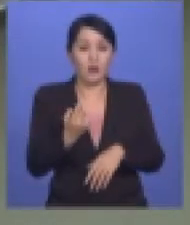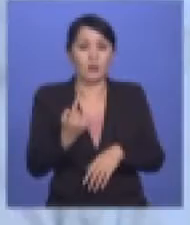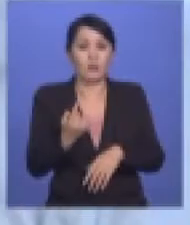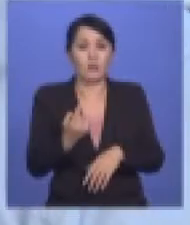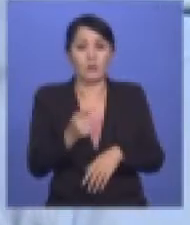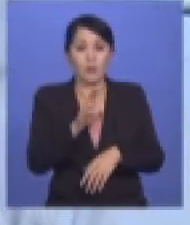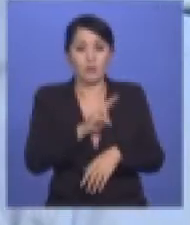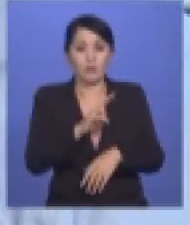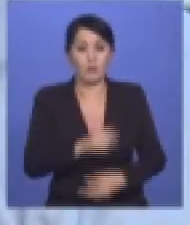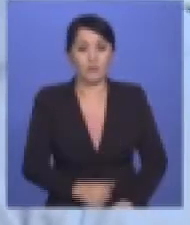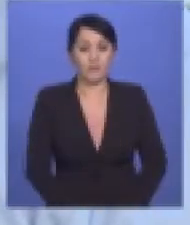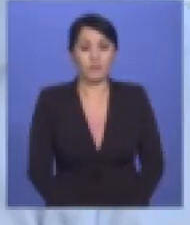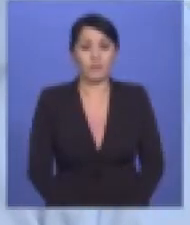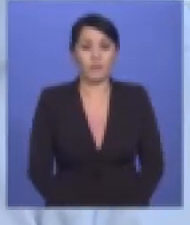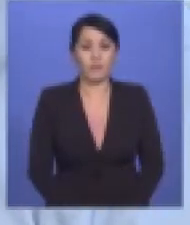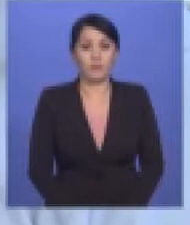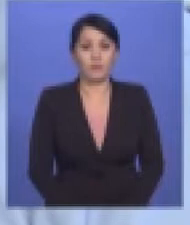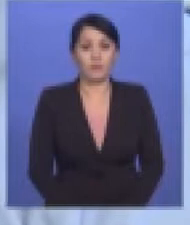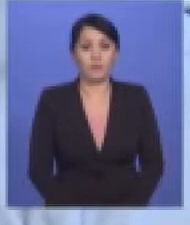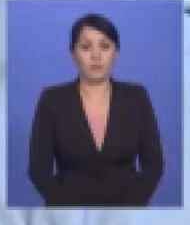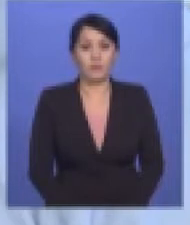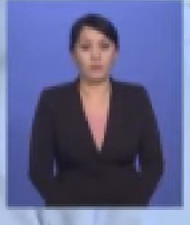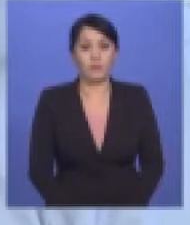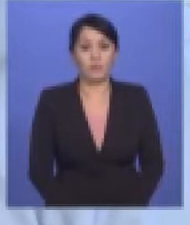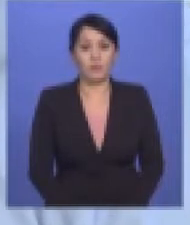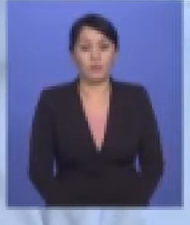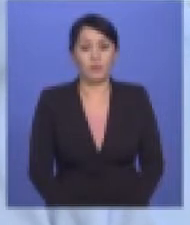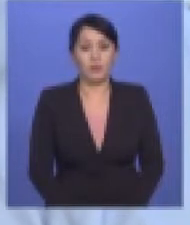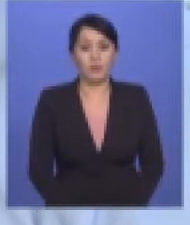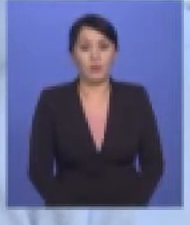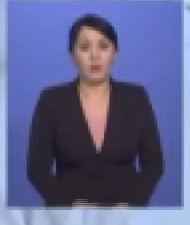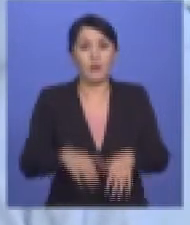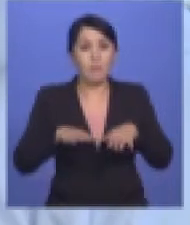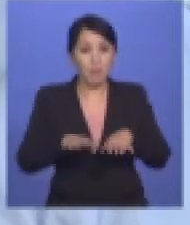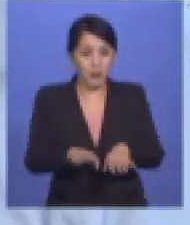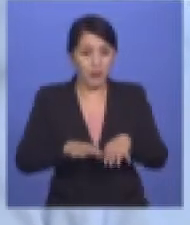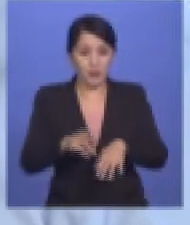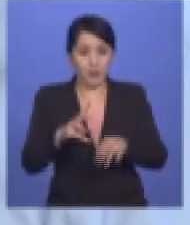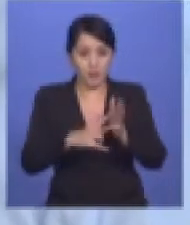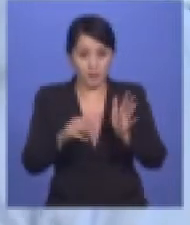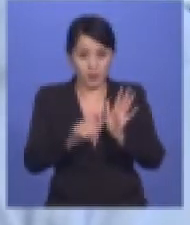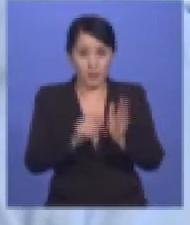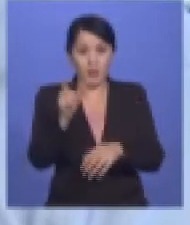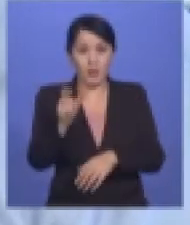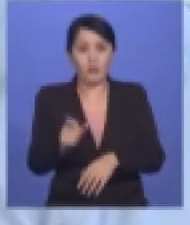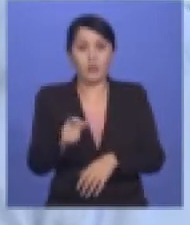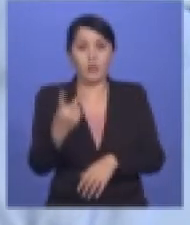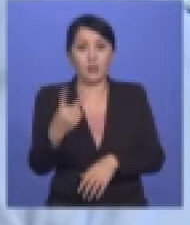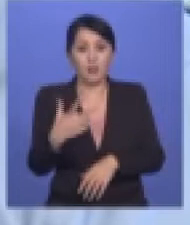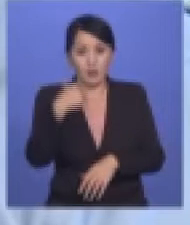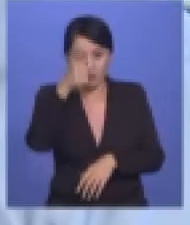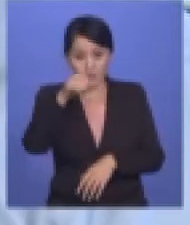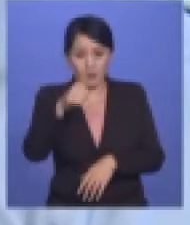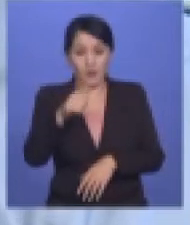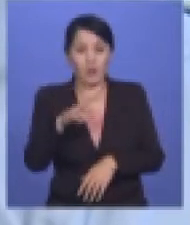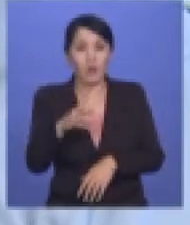екен. 76 на сегодня у нас трудоустроены. Бүгіндері фабрикада 76 адам еңбек етеді. 2023 жылдың наурыз